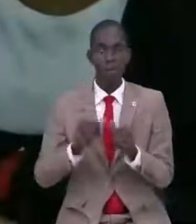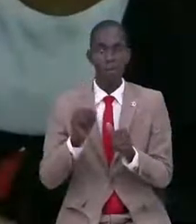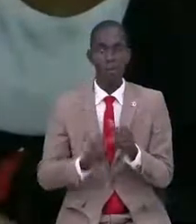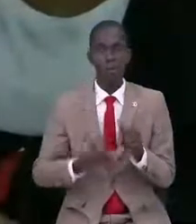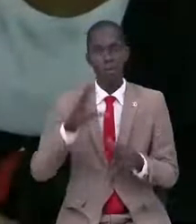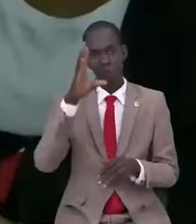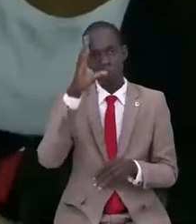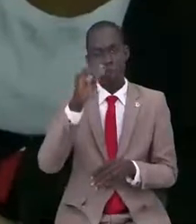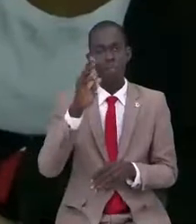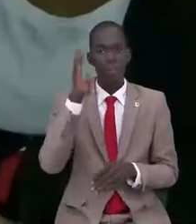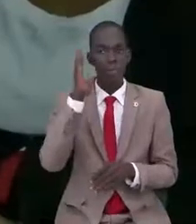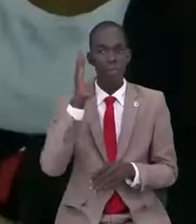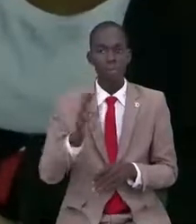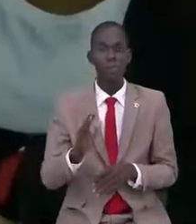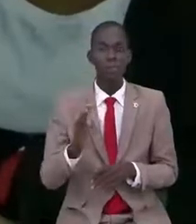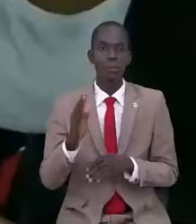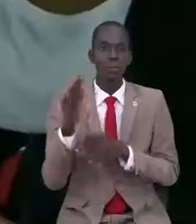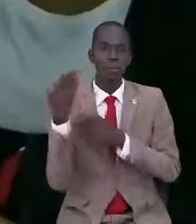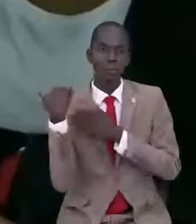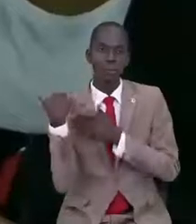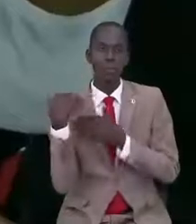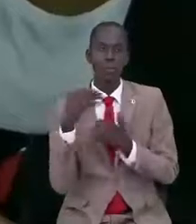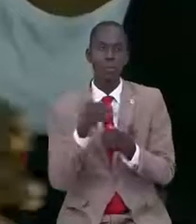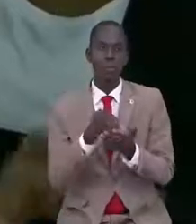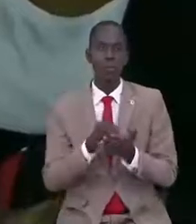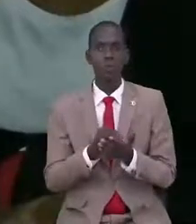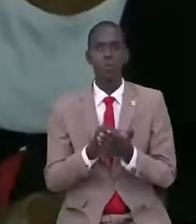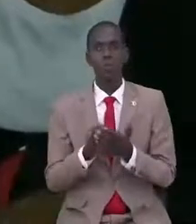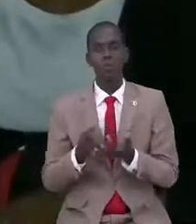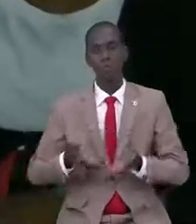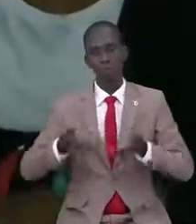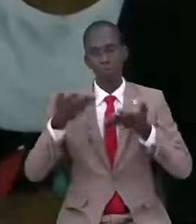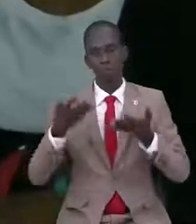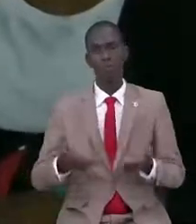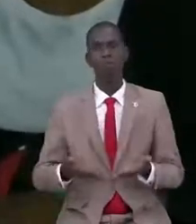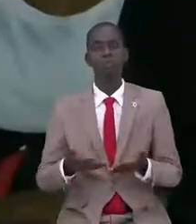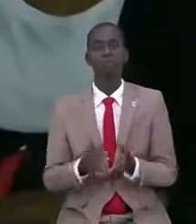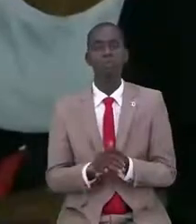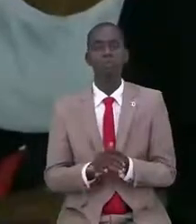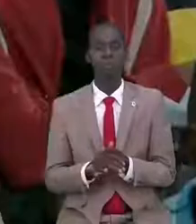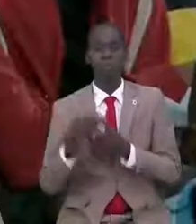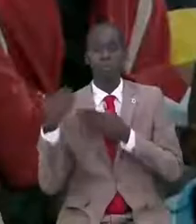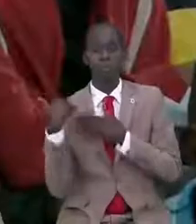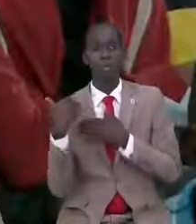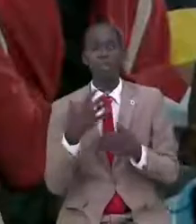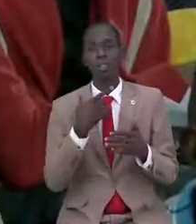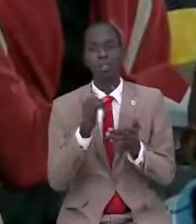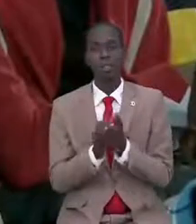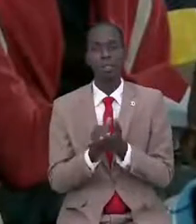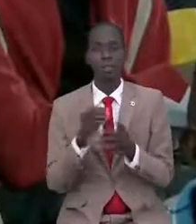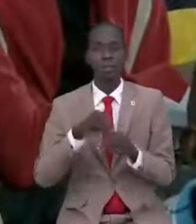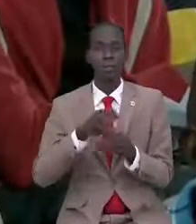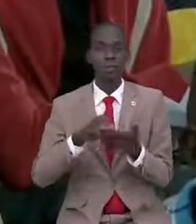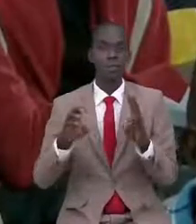Car chacun portera son propre fardeau. Verset 6.